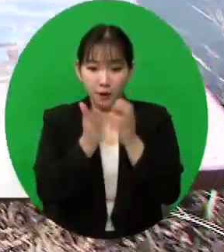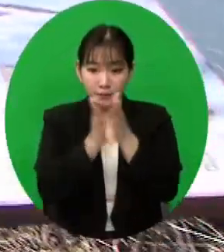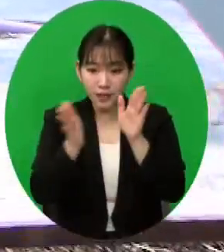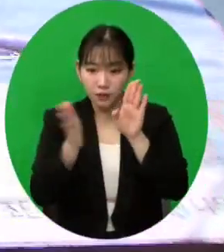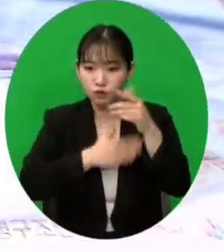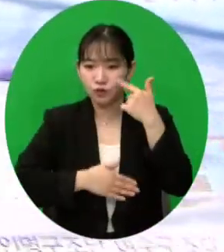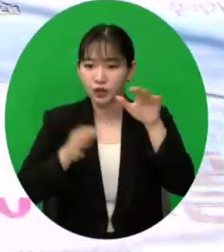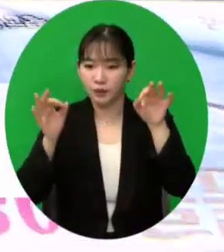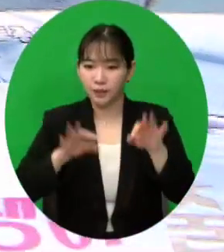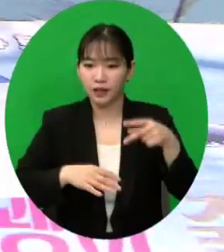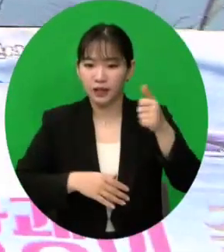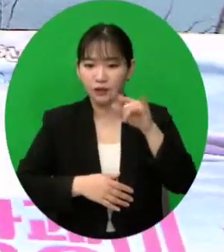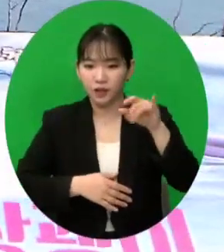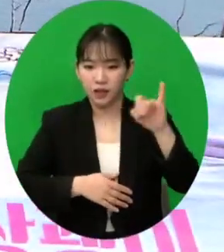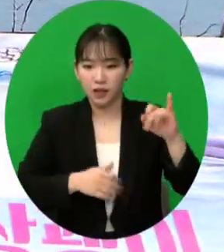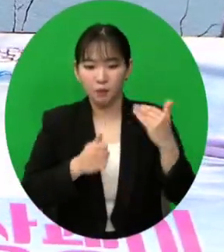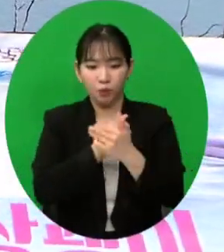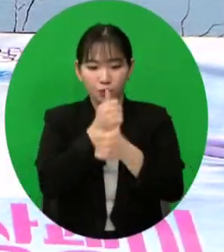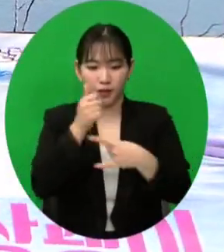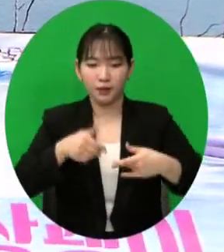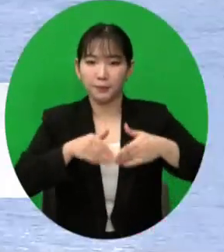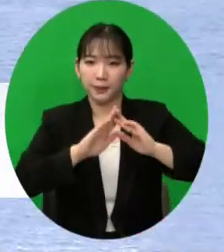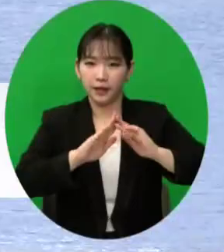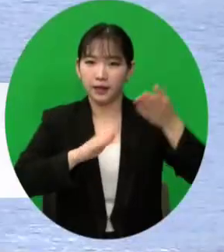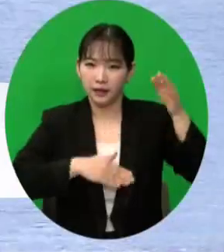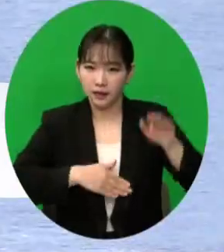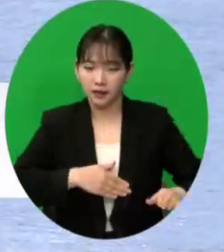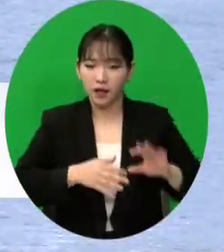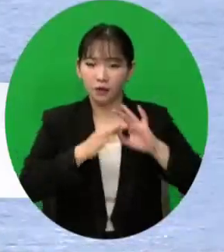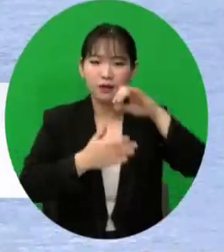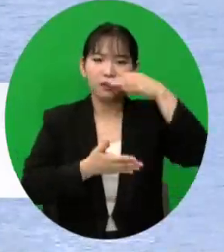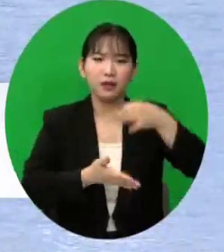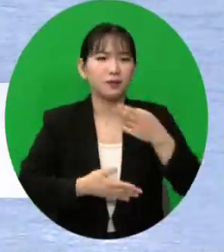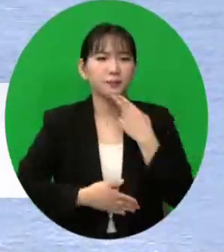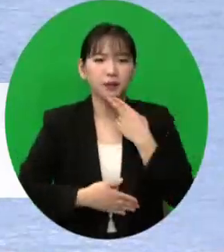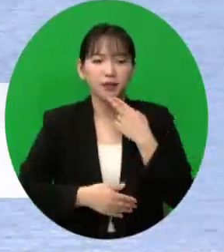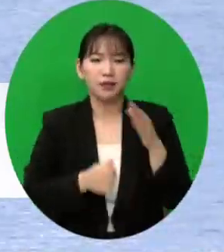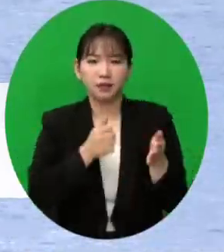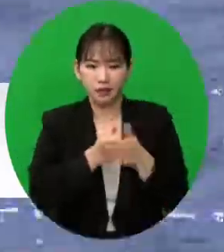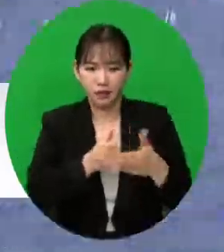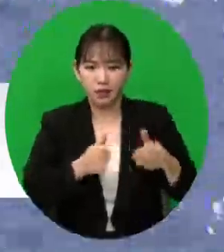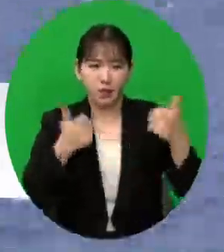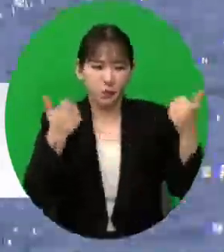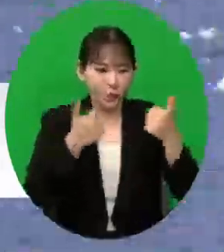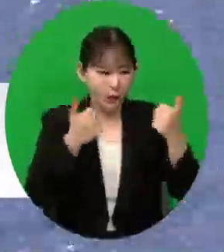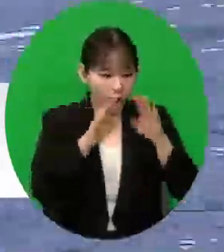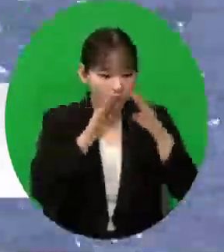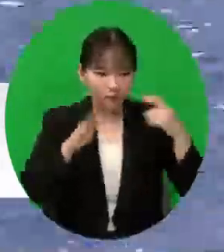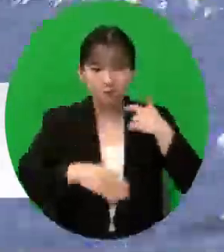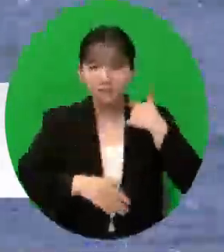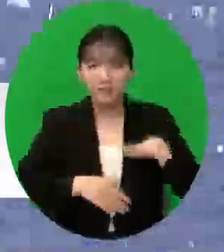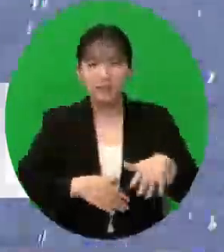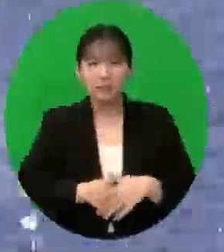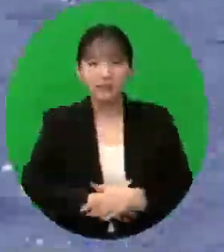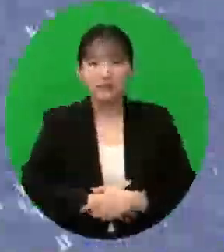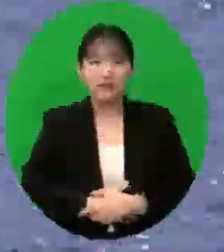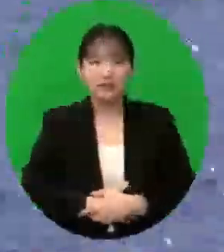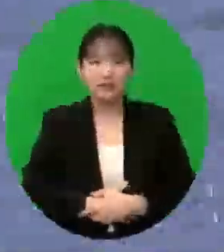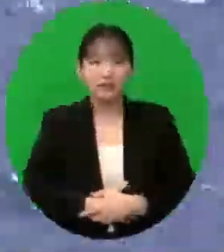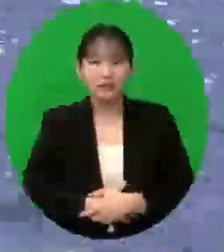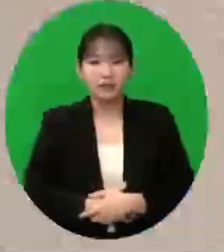6개월 만에 상경이 보호위원회가 구성됐지만 관련 예산이 세워지지 않아 회의가 열린 적은 한 차례도